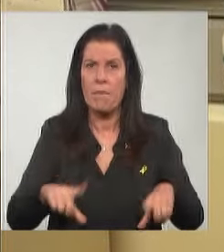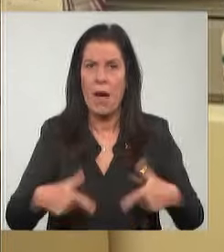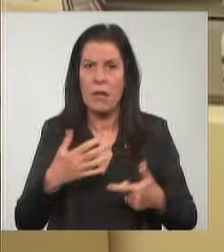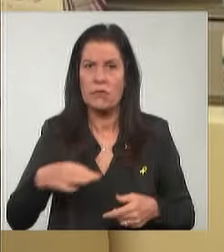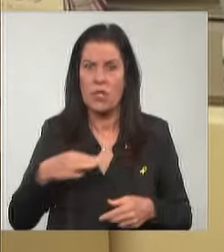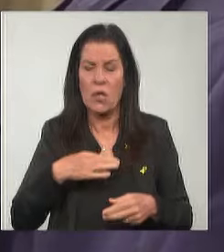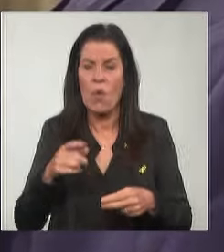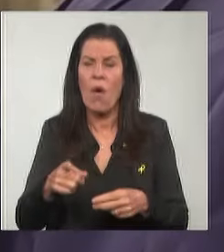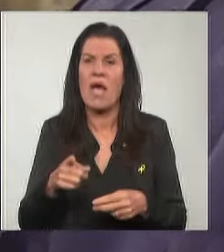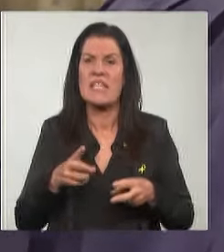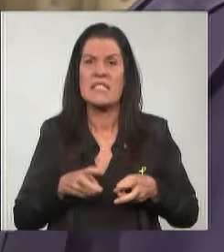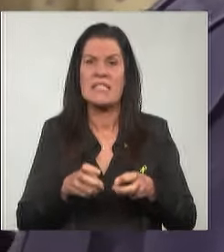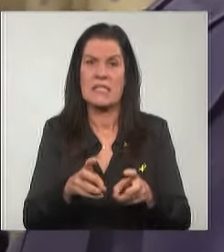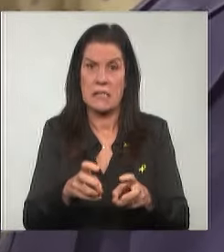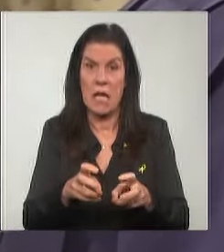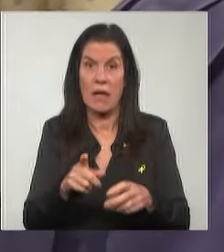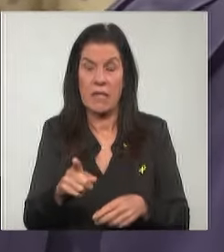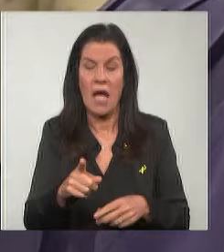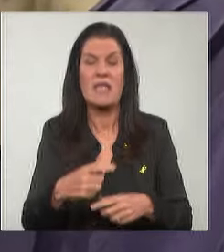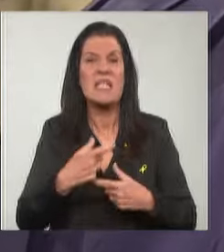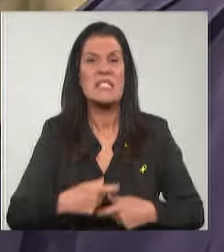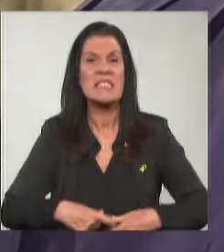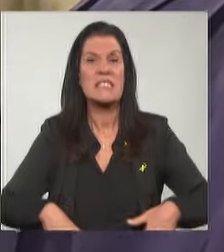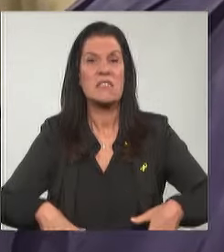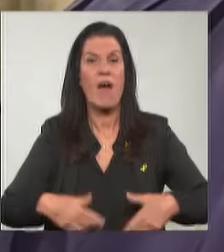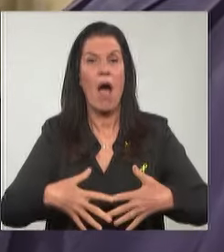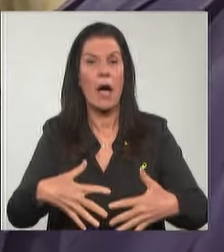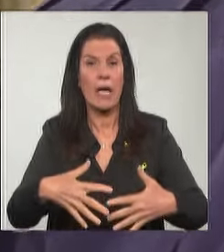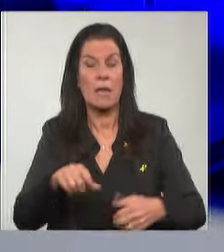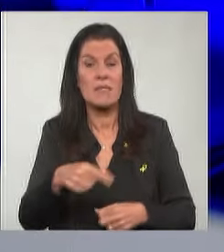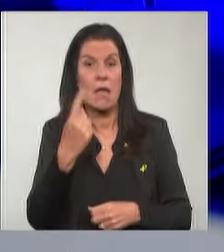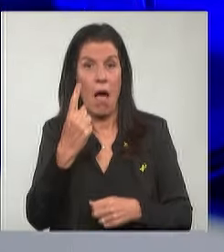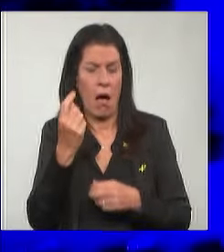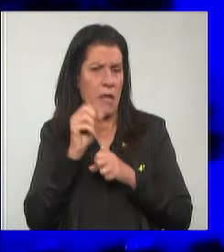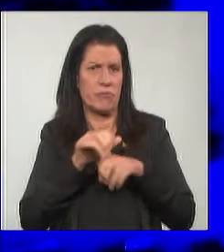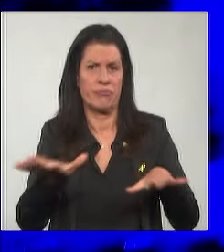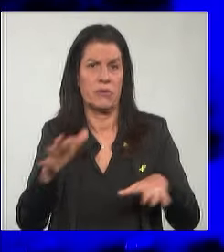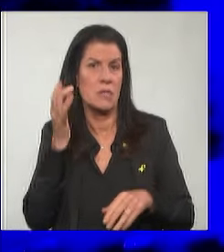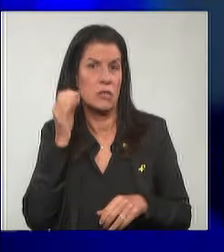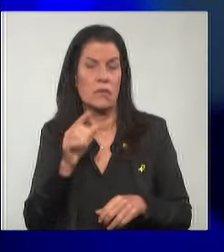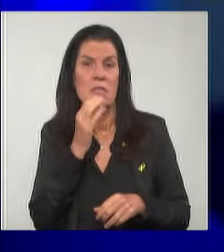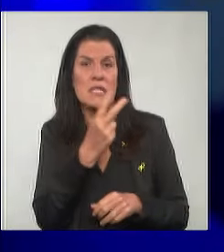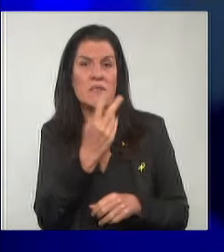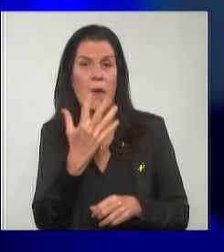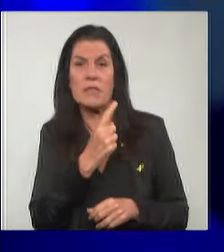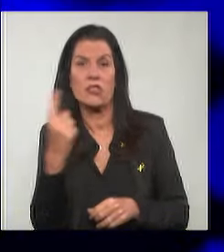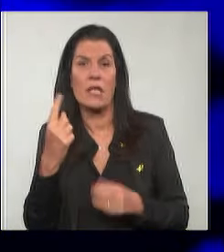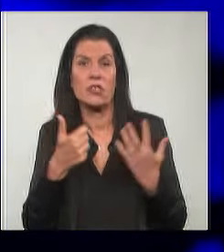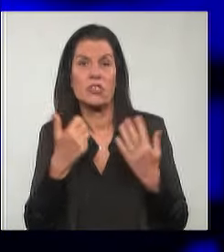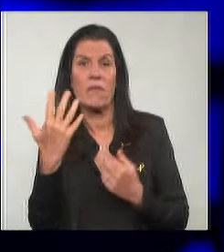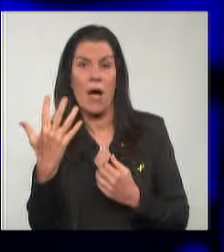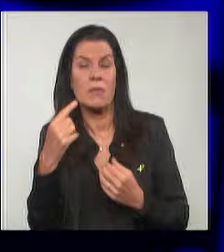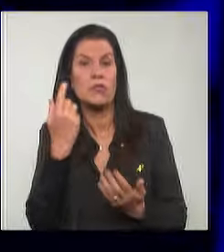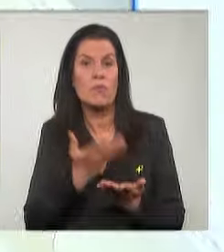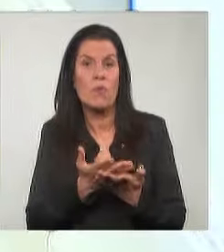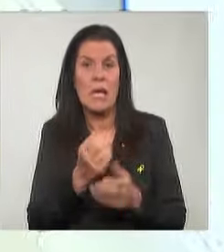הרחם, בהחלט. סרטן צוואר הרחם הוא אחד הנפוצים ביותר בקרב נשים, כאשר לבנות 25 עד 65 מומלץ לעשות